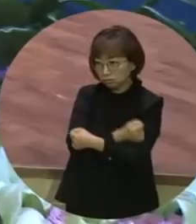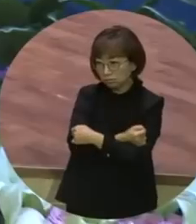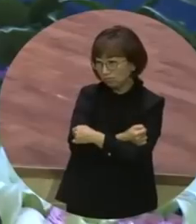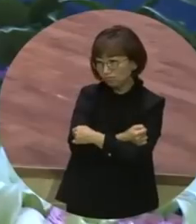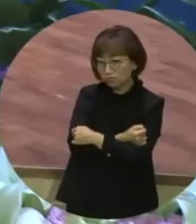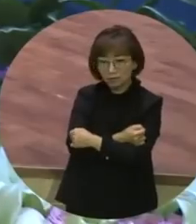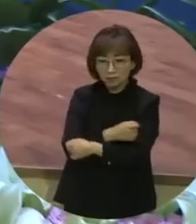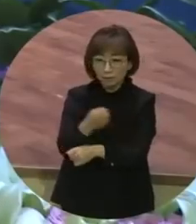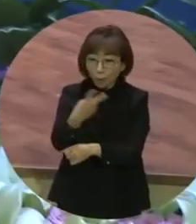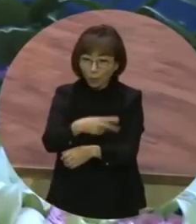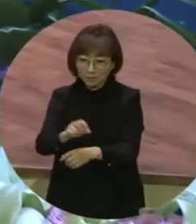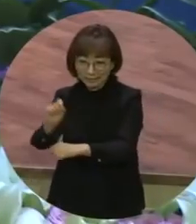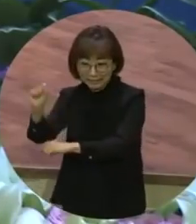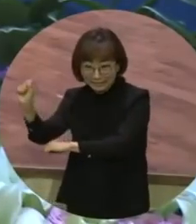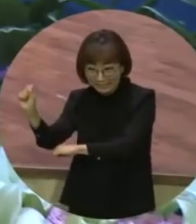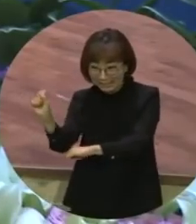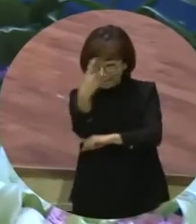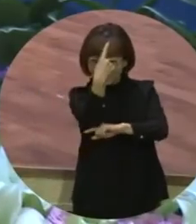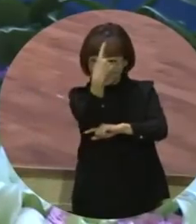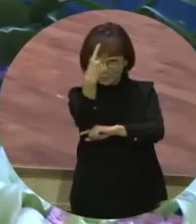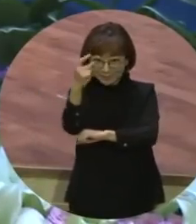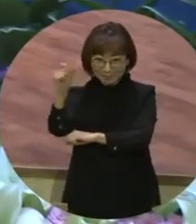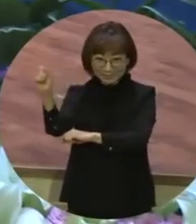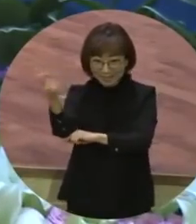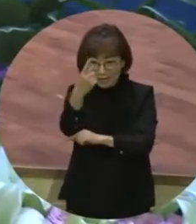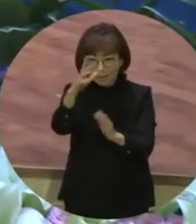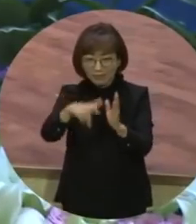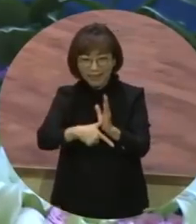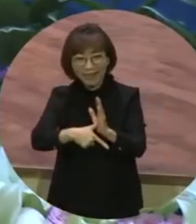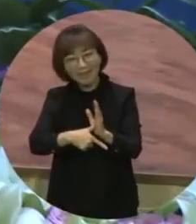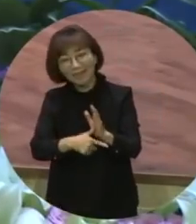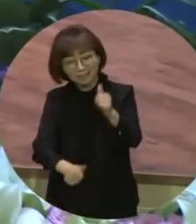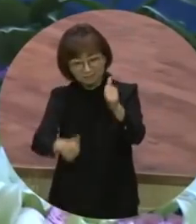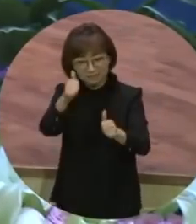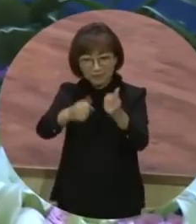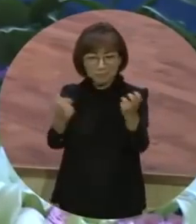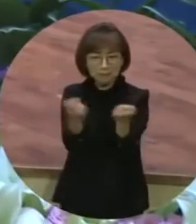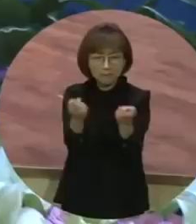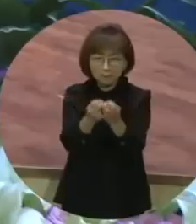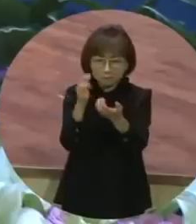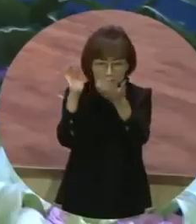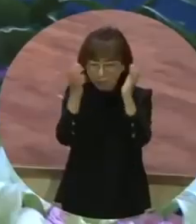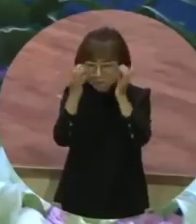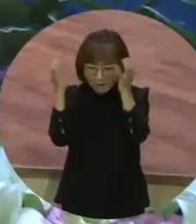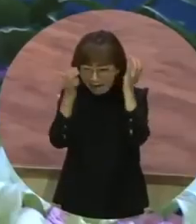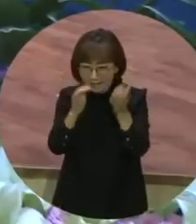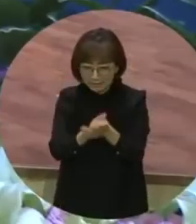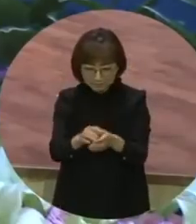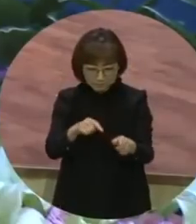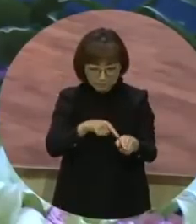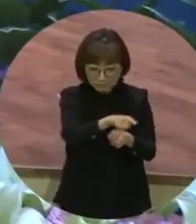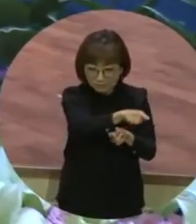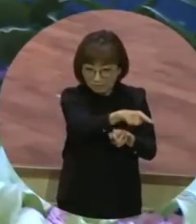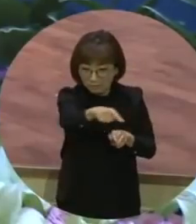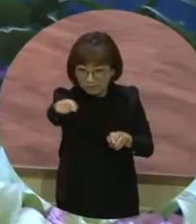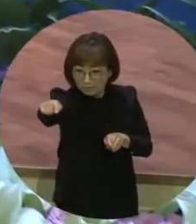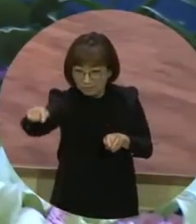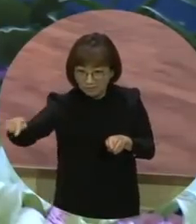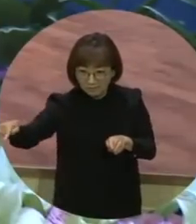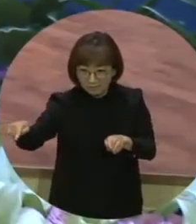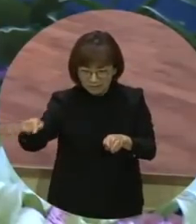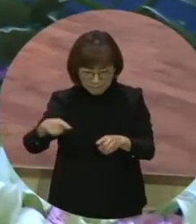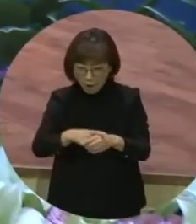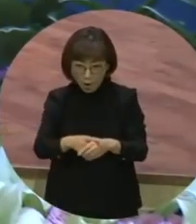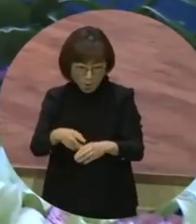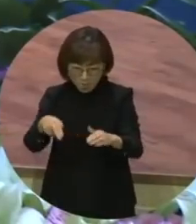야구도 마찬가지. 야구도 말이지요. 이 야구도 이 경기 이거 알아야 돼. 야구 경기도 많잖아요. 막